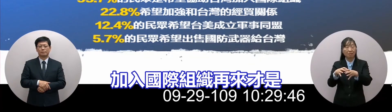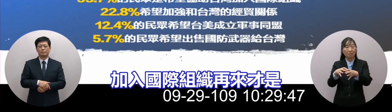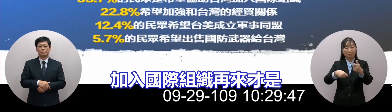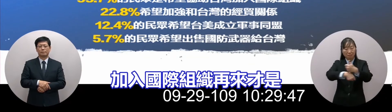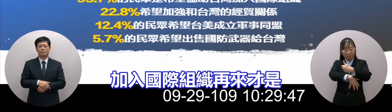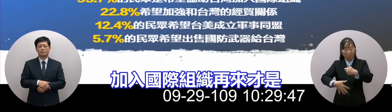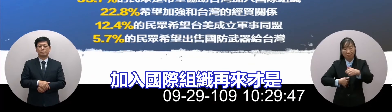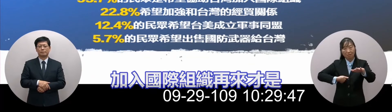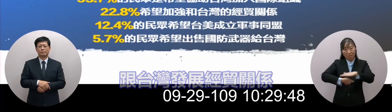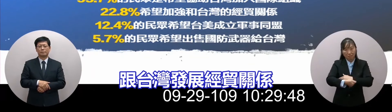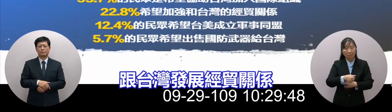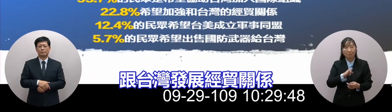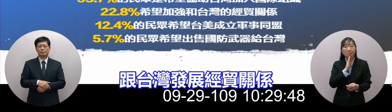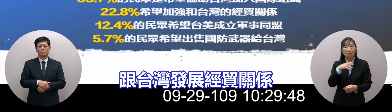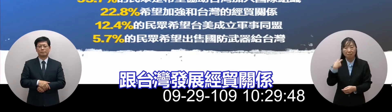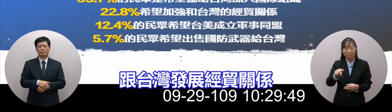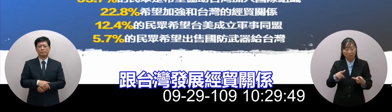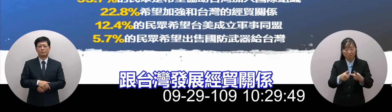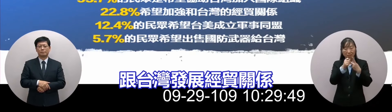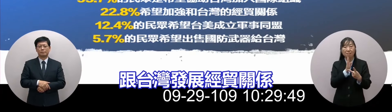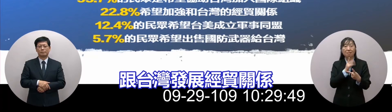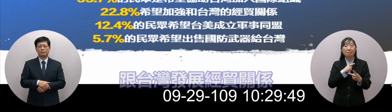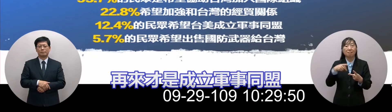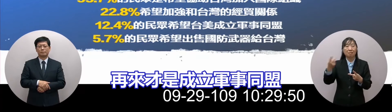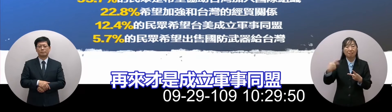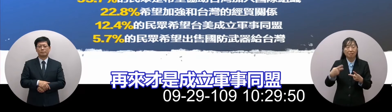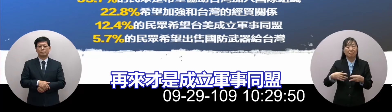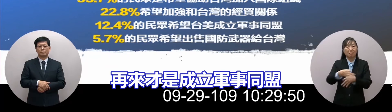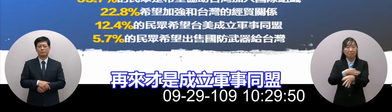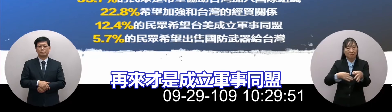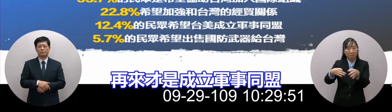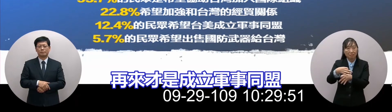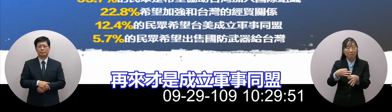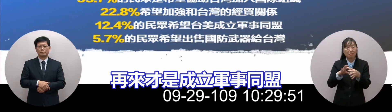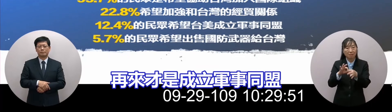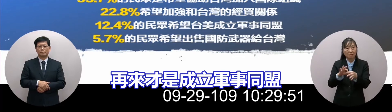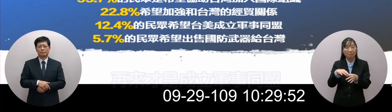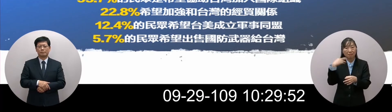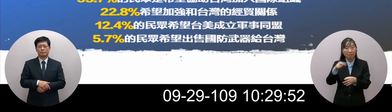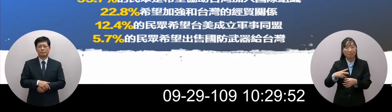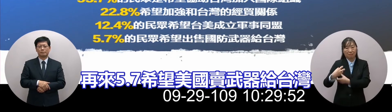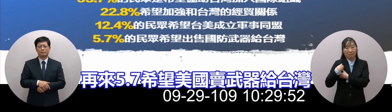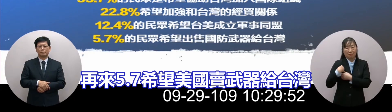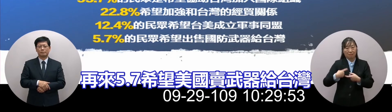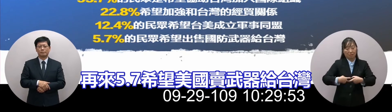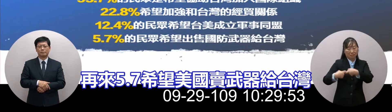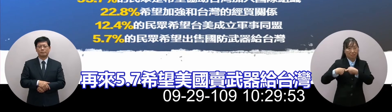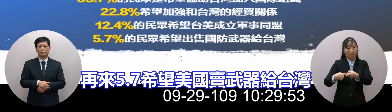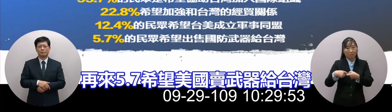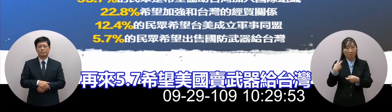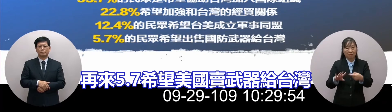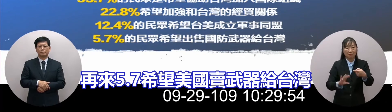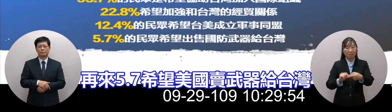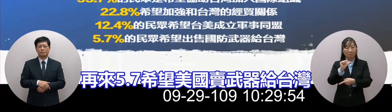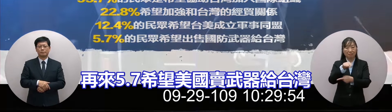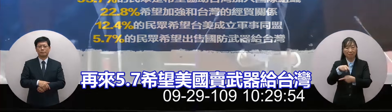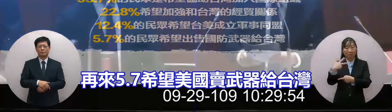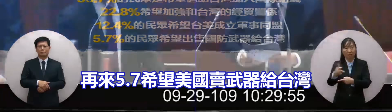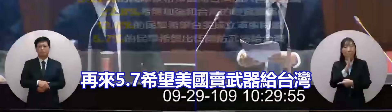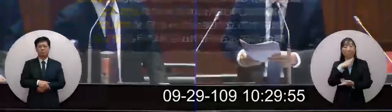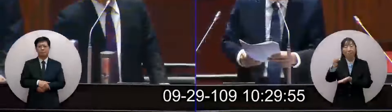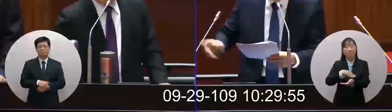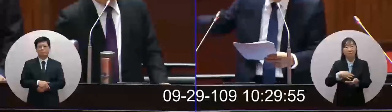组织哦，再来才是跟台湾发展经贸关系，再来才是成立军事同盟。再来 5.7 是希望美国